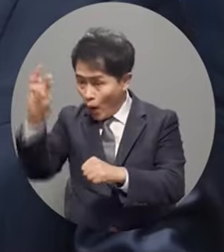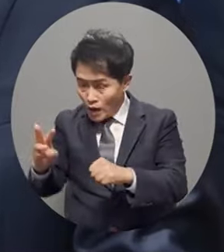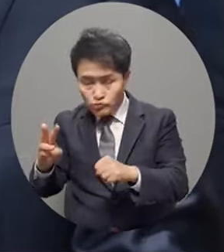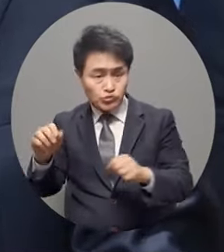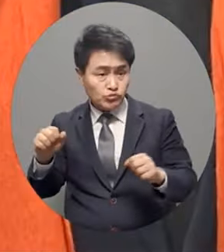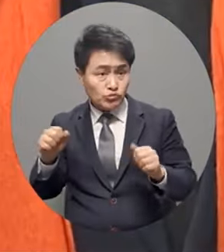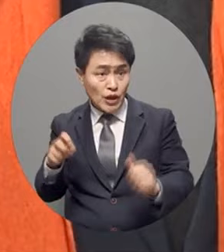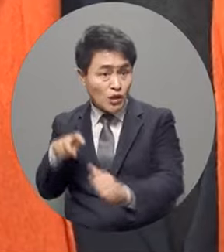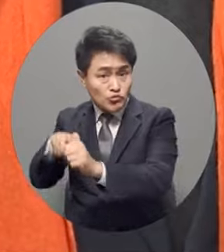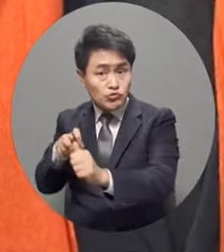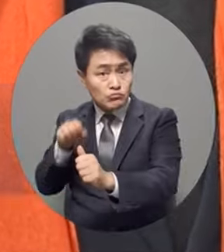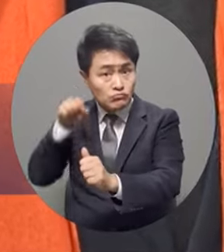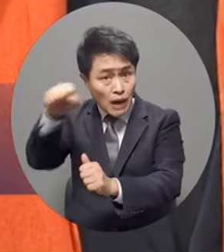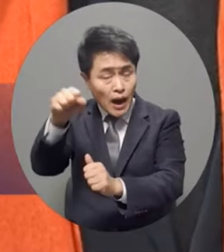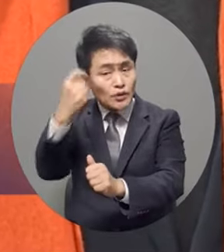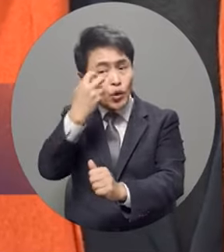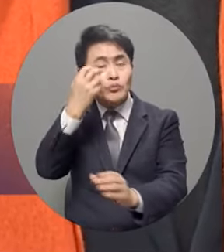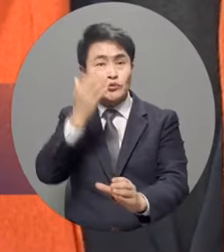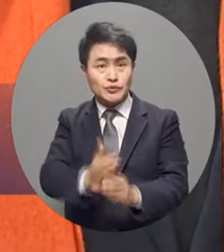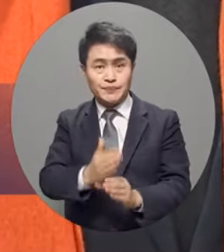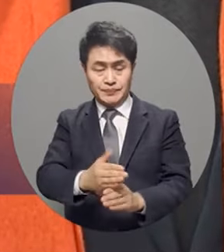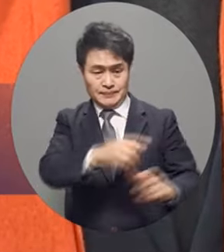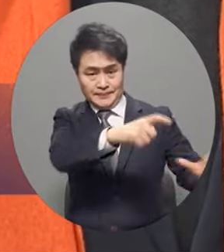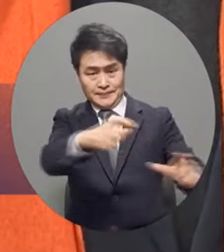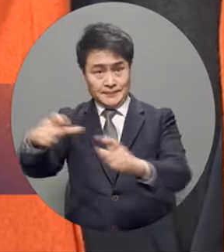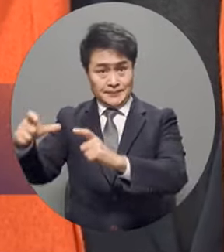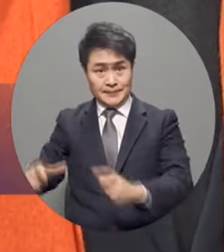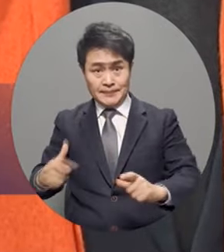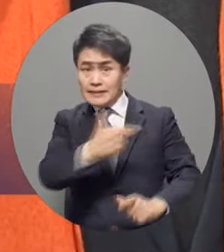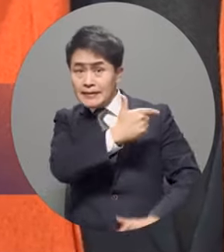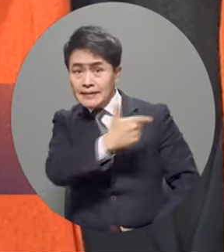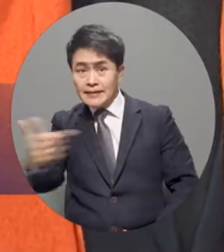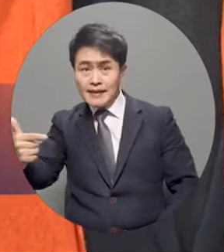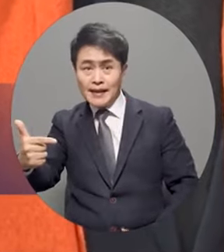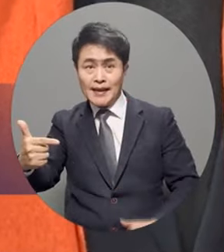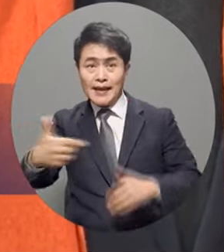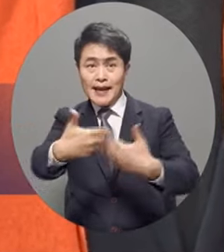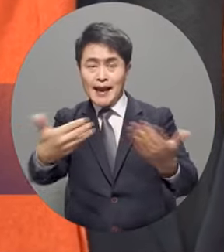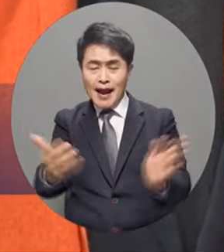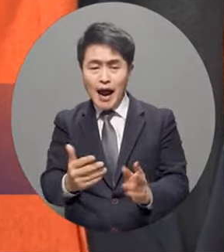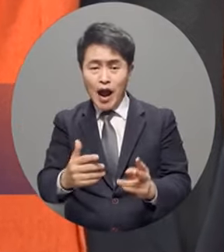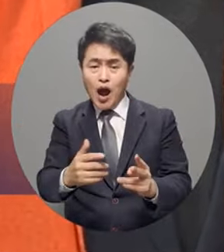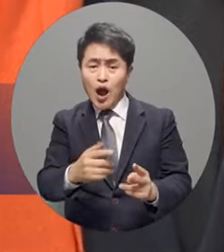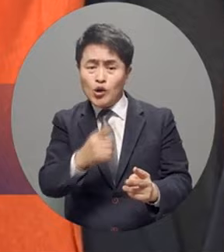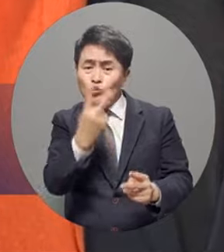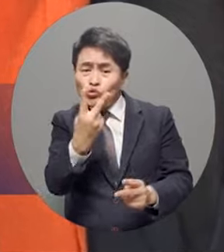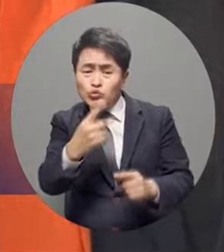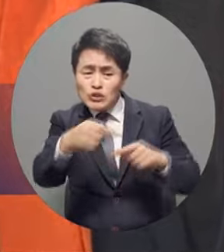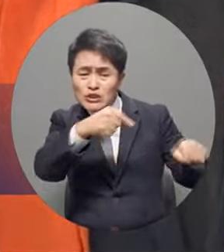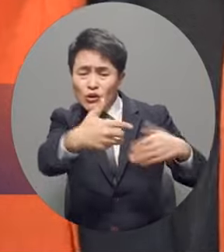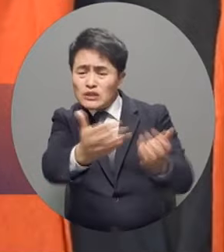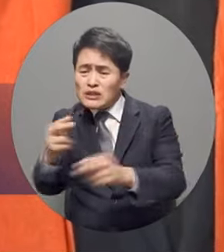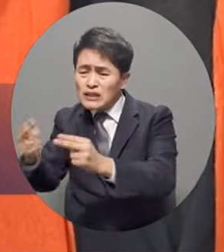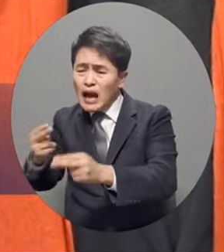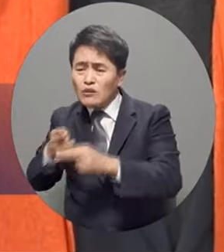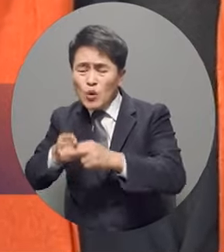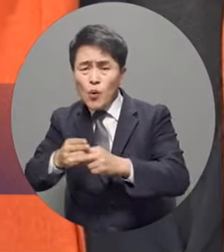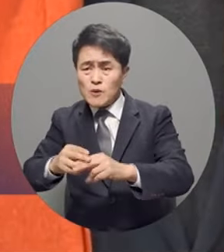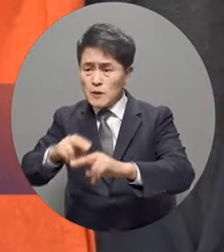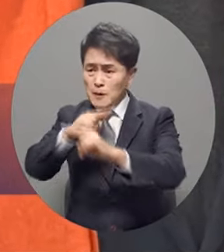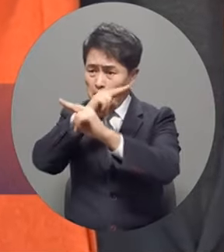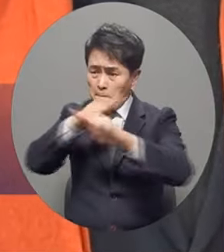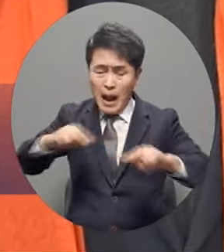있습니다. 지역구에서도 우리가 대대적으로 이 양당 독점 정치를 깨는 그런 좋은